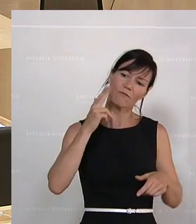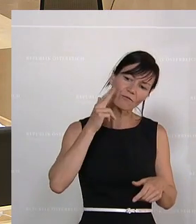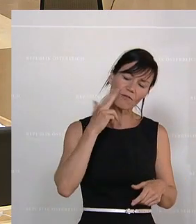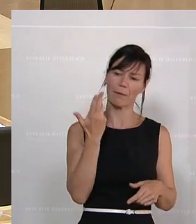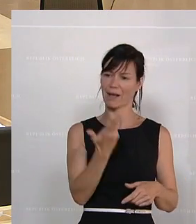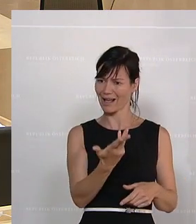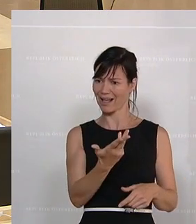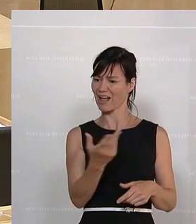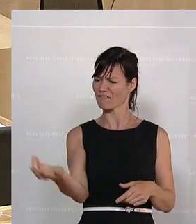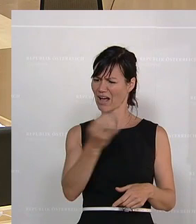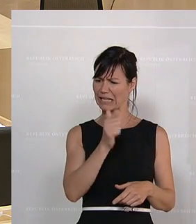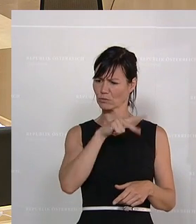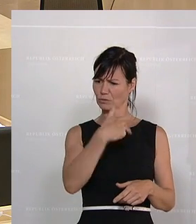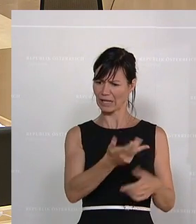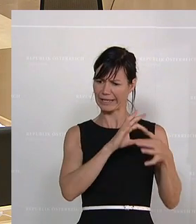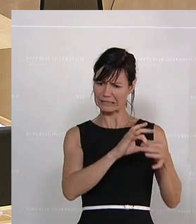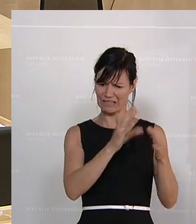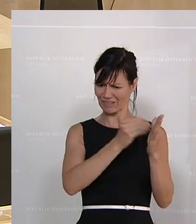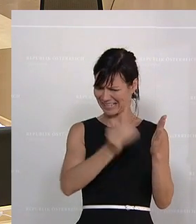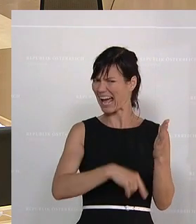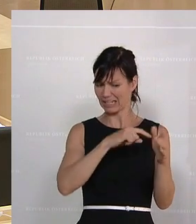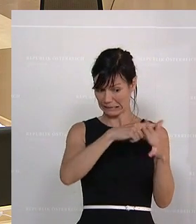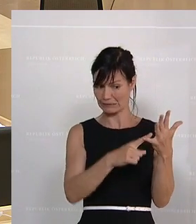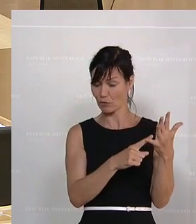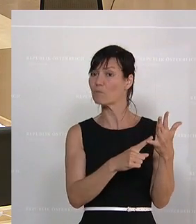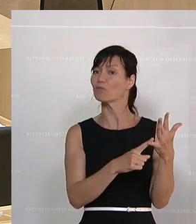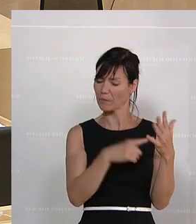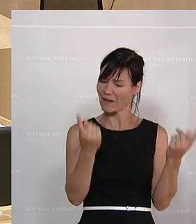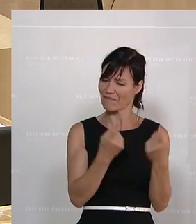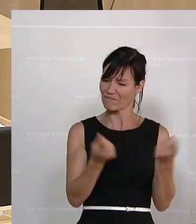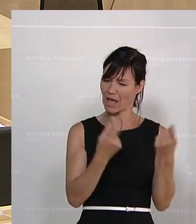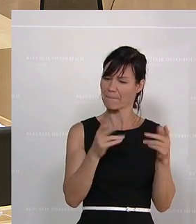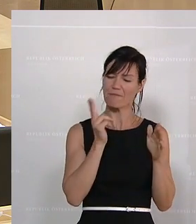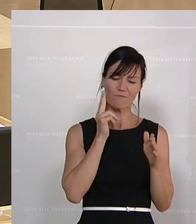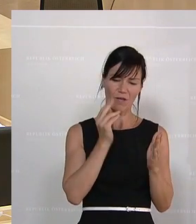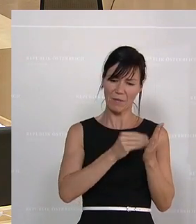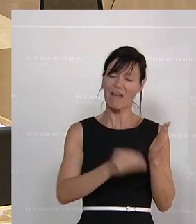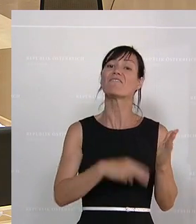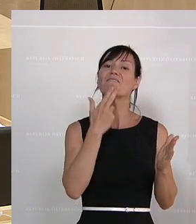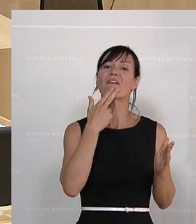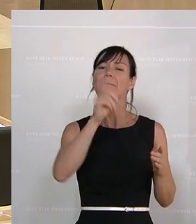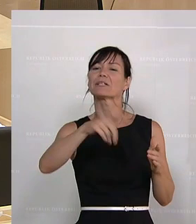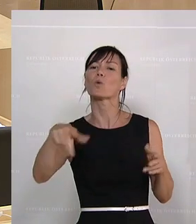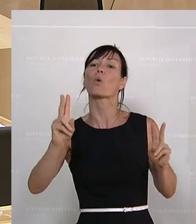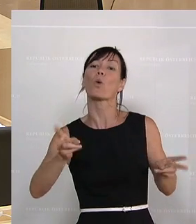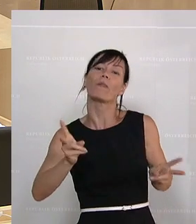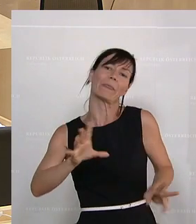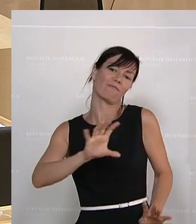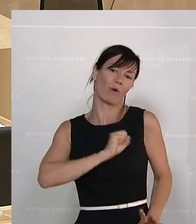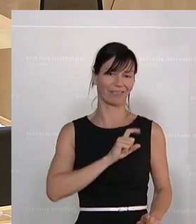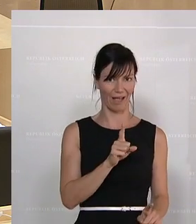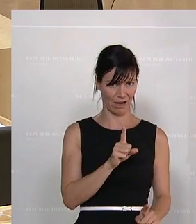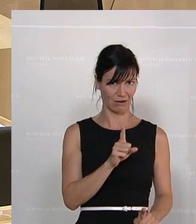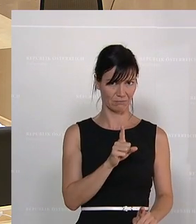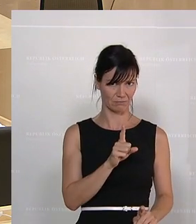infrage 31 geschlossenen verträgen mit werbefirmen profitieren könnten also von der auftrag